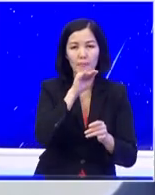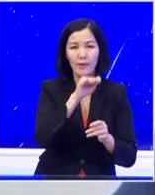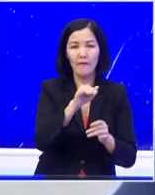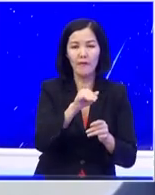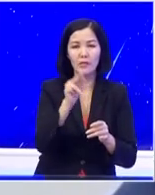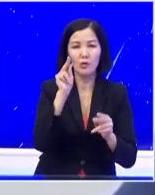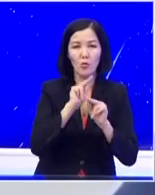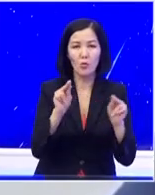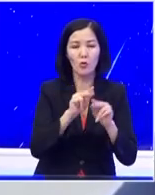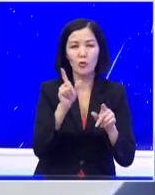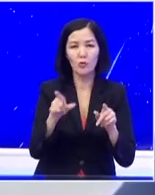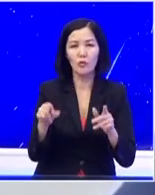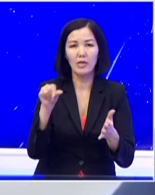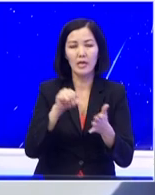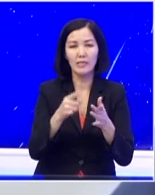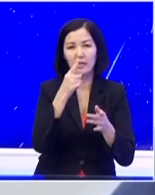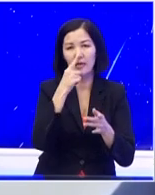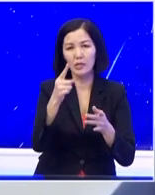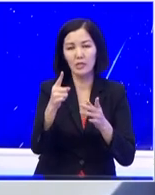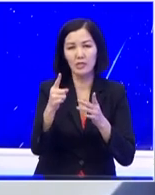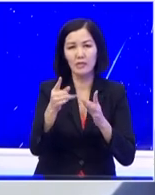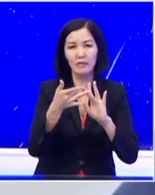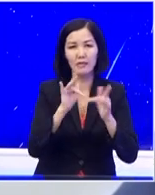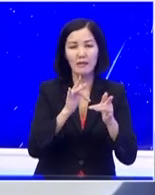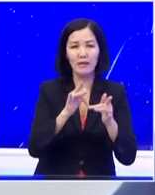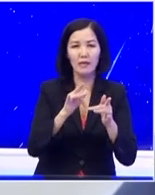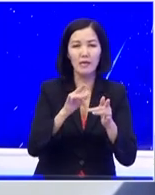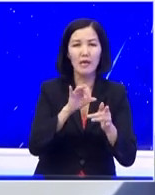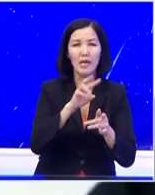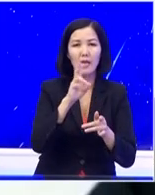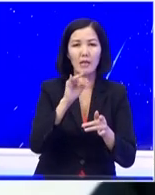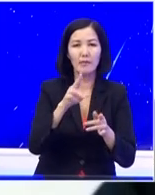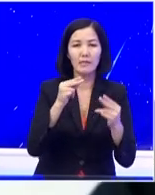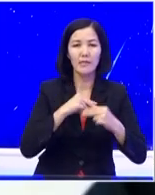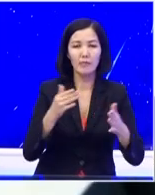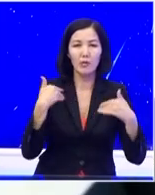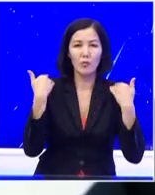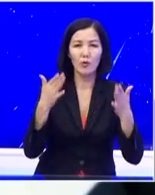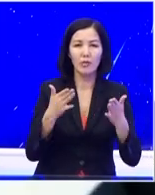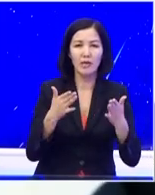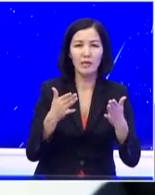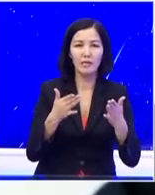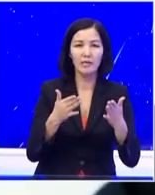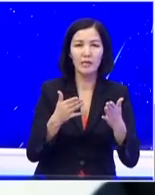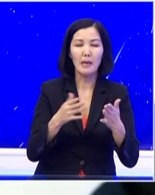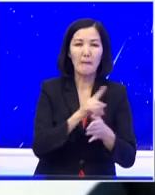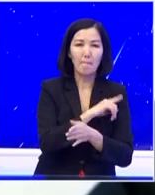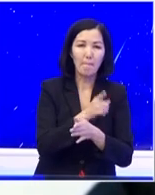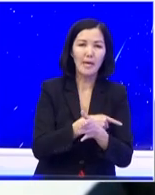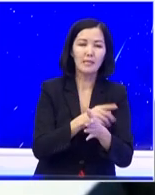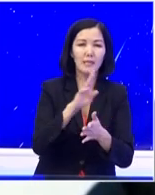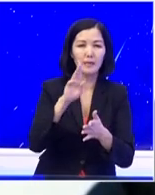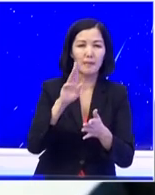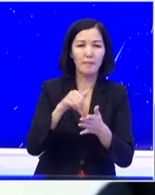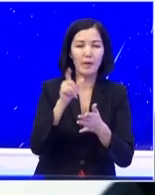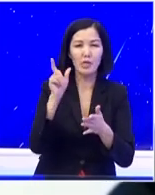профессор оқытушылары қатысты. Қашықтықтан пікір алмасып, елбасы еңбегі жайлы ойларын ортаға салды. Сарабдал саясаткер мықты